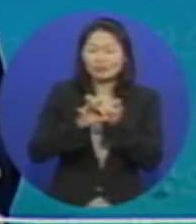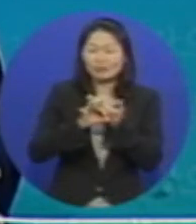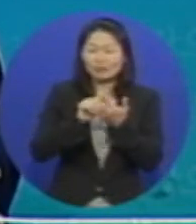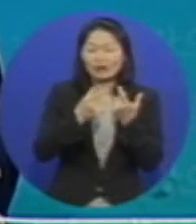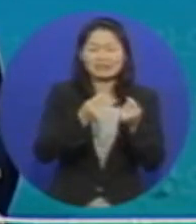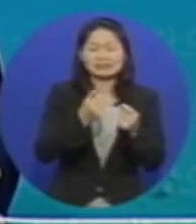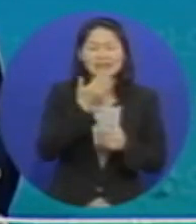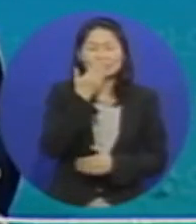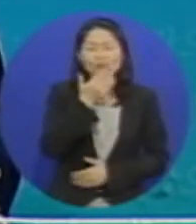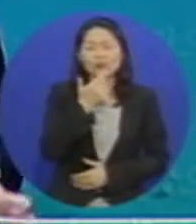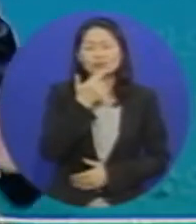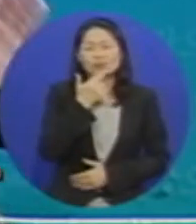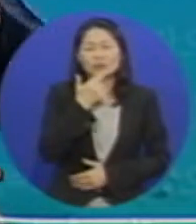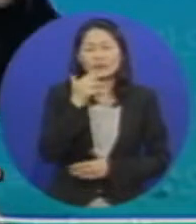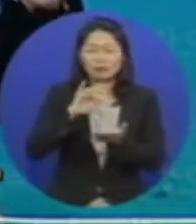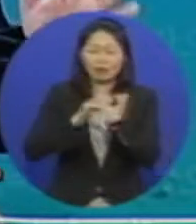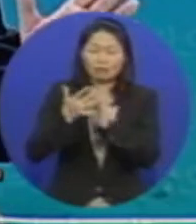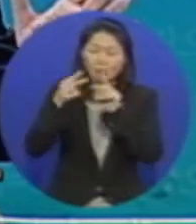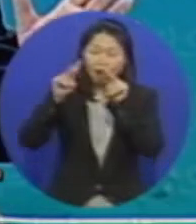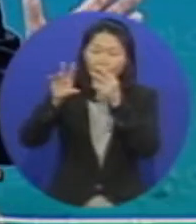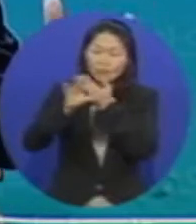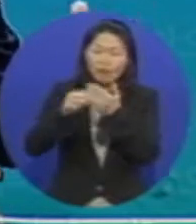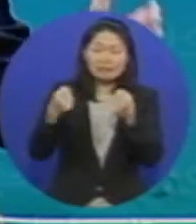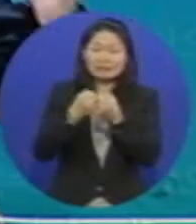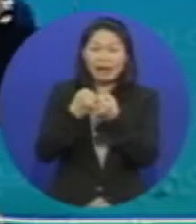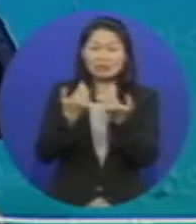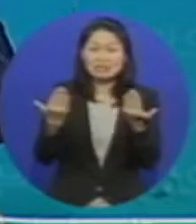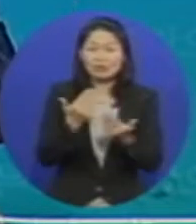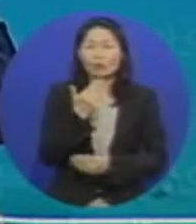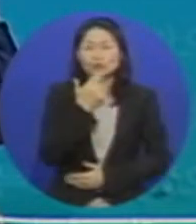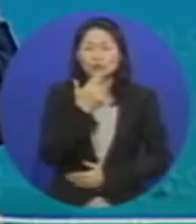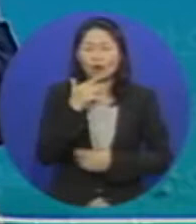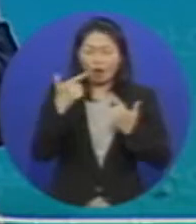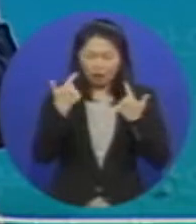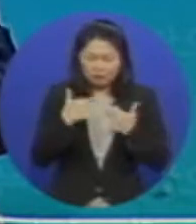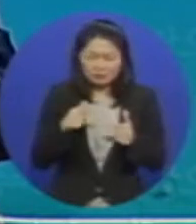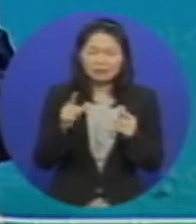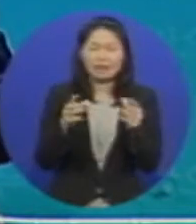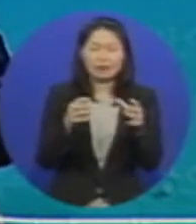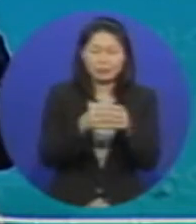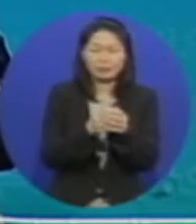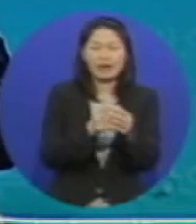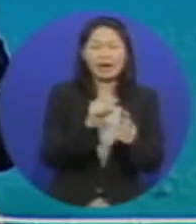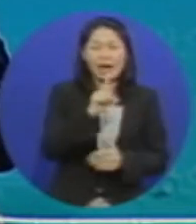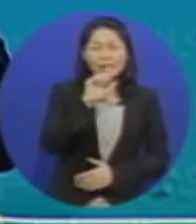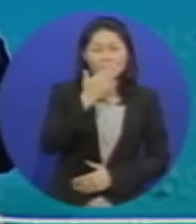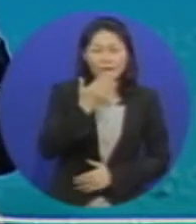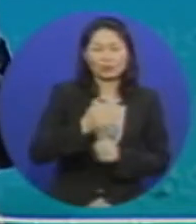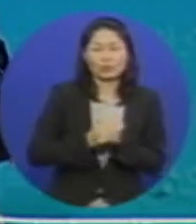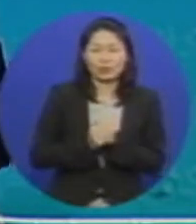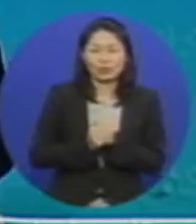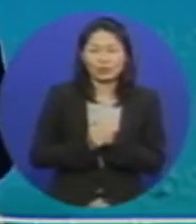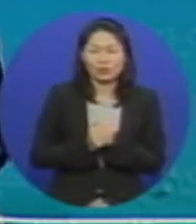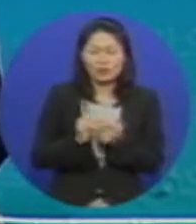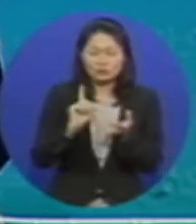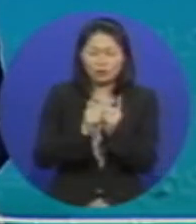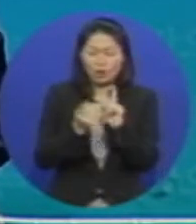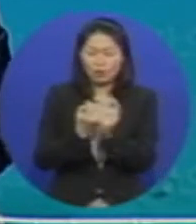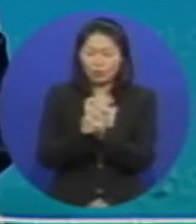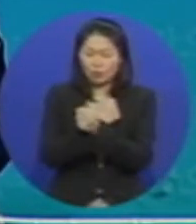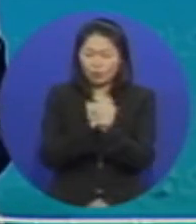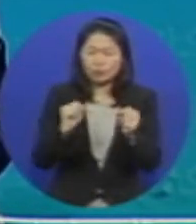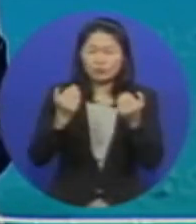바라보면 싸울 일이 없어요 언제나 하나 되고 그리고 서로 용납하고